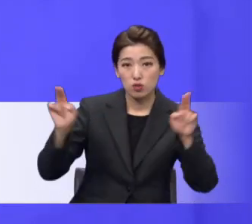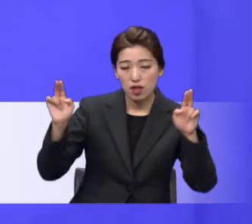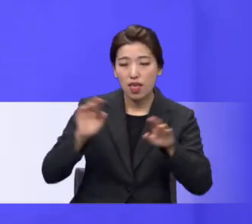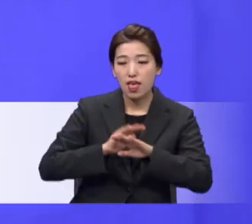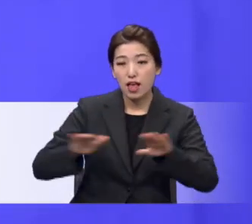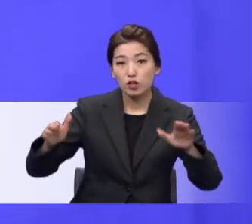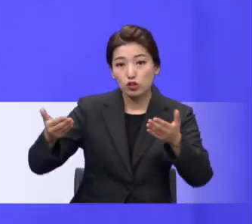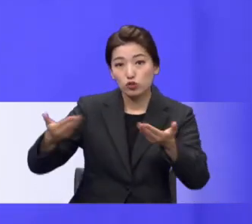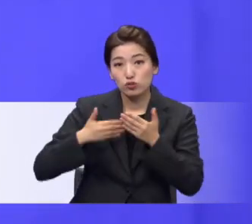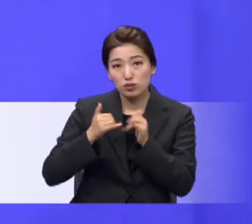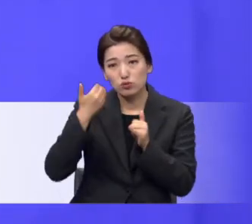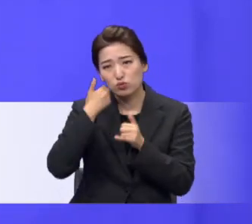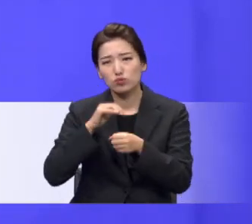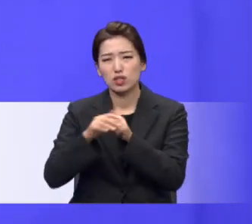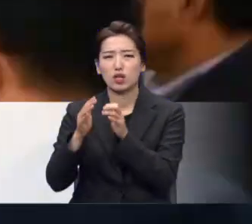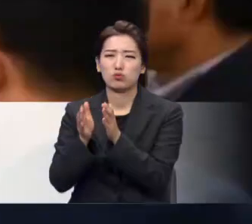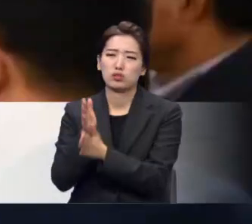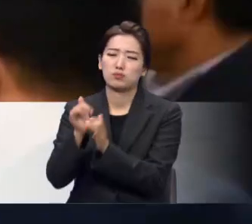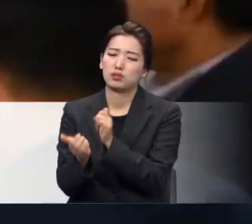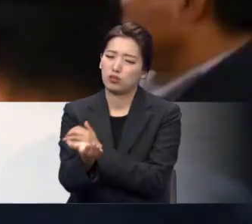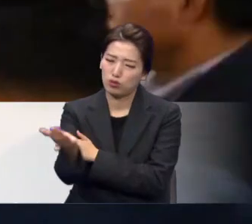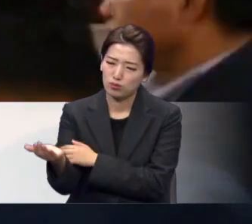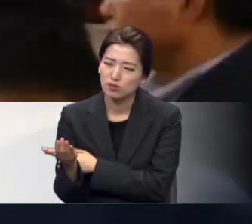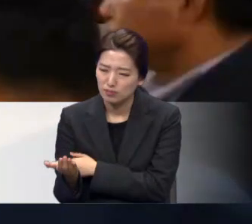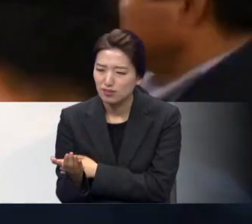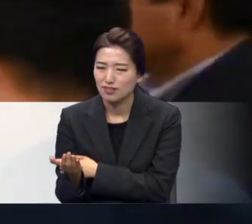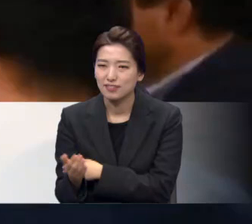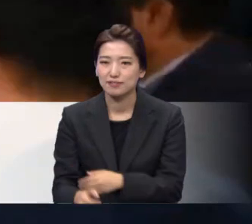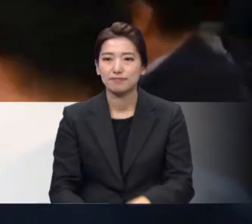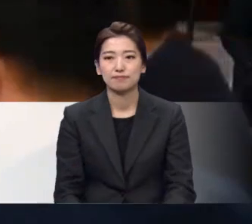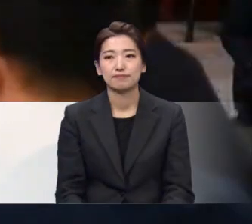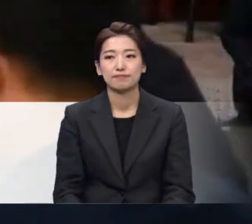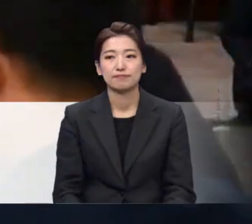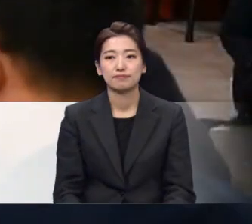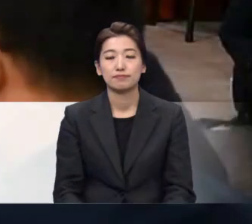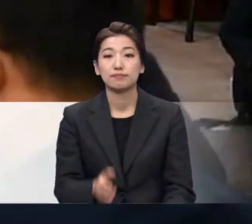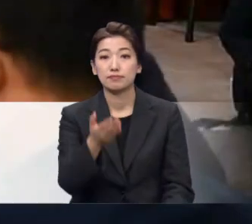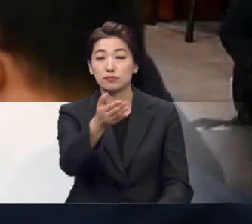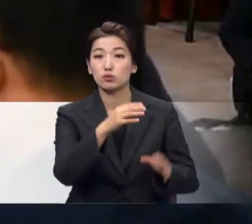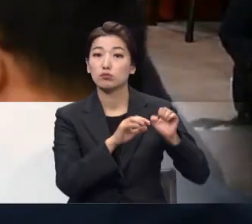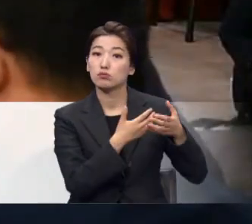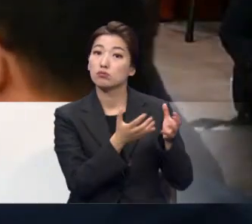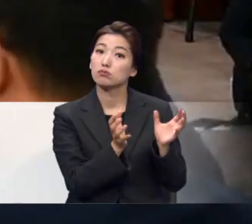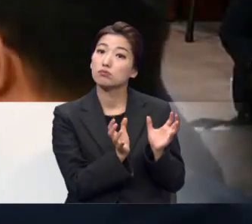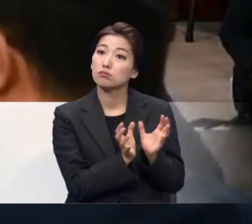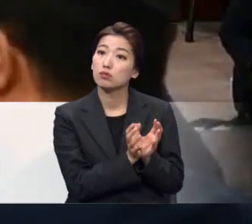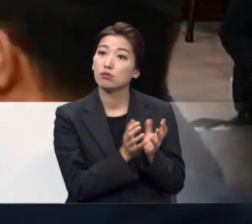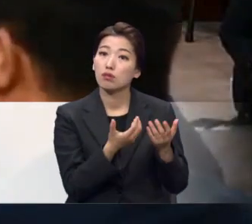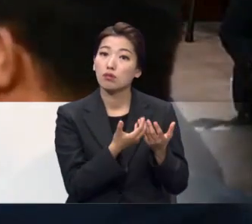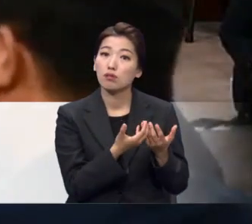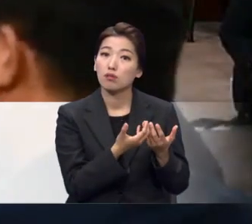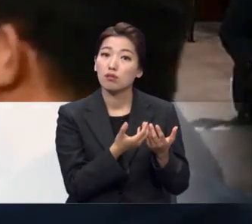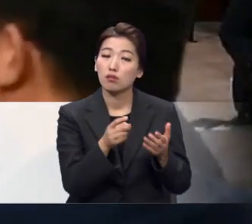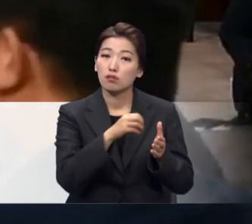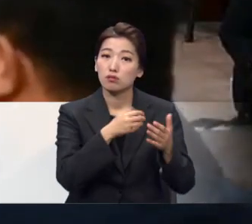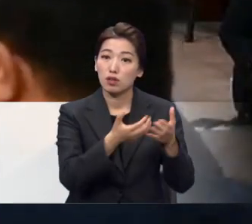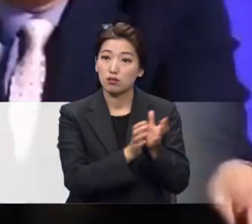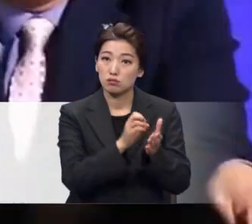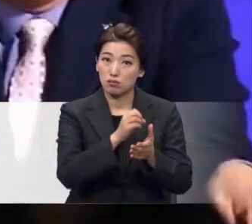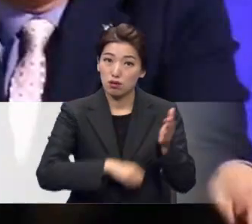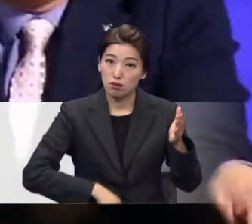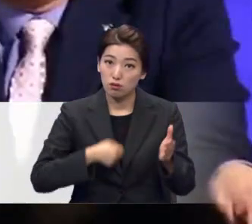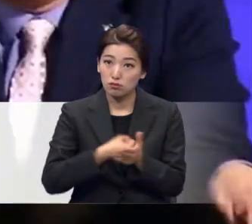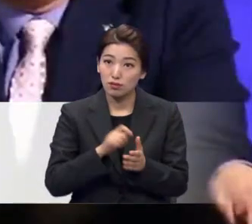보수정치의 스펙트럼을 넓혀 주십시오 이전석 대표가 헤어질 결심을 한게 아닌가 이런 이야기가 많이